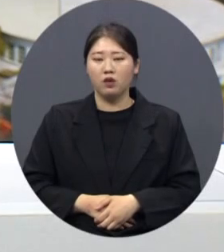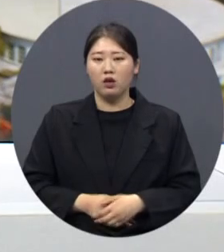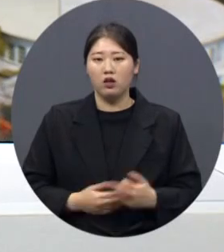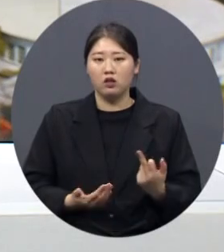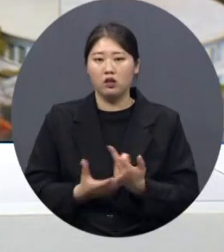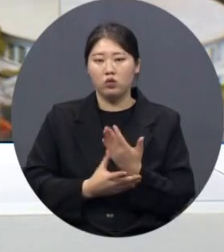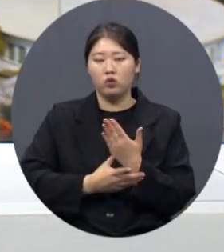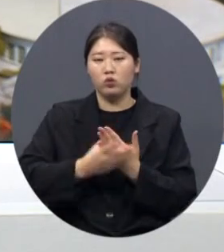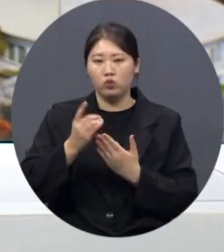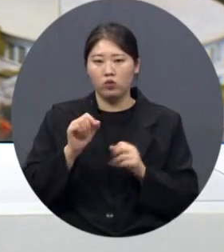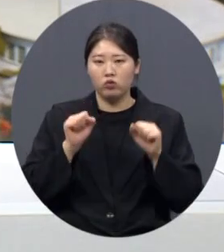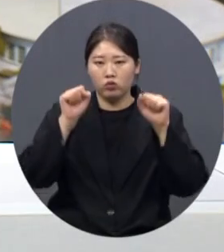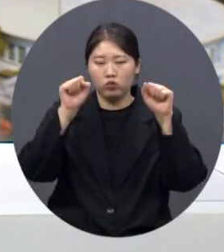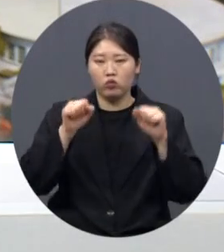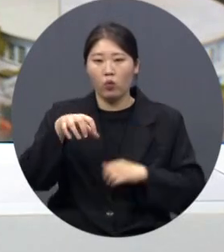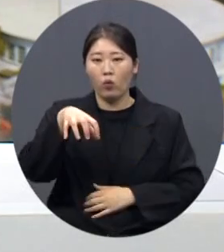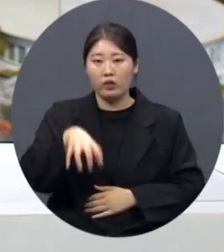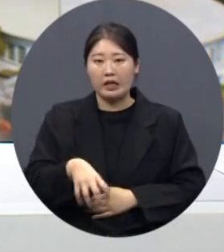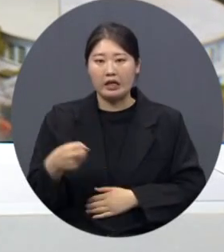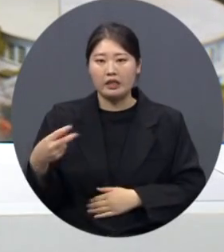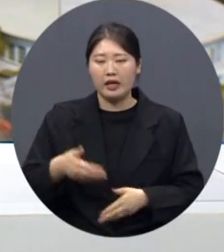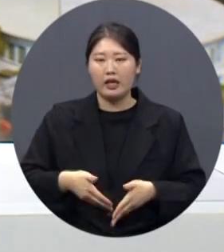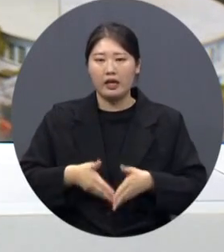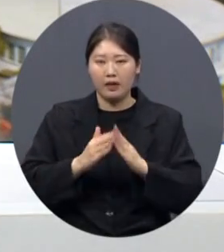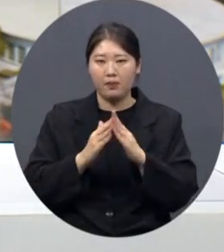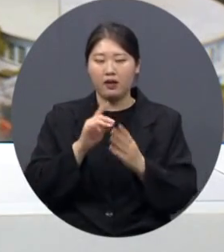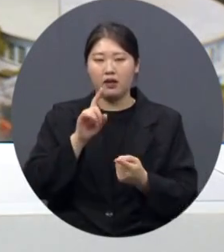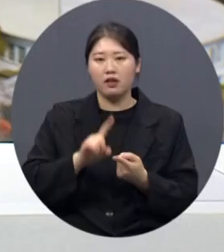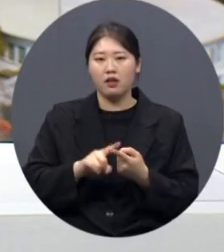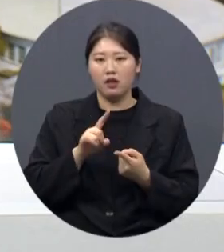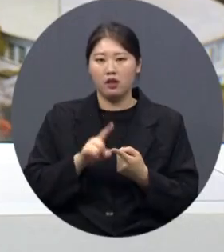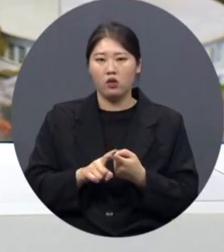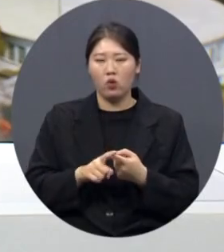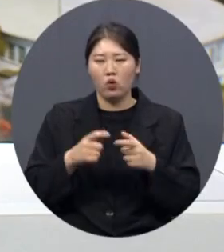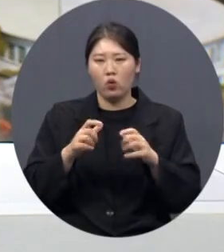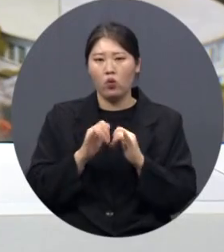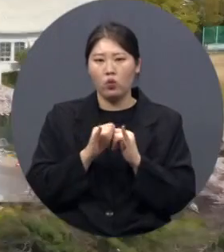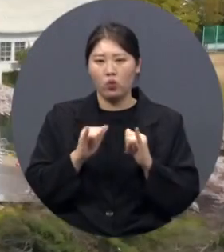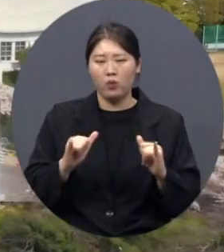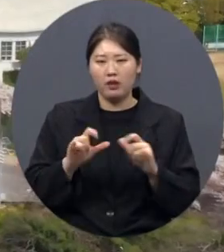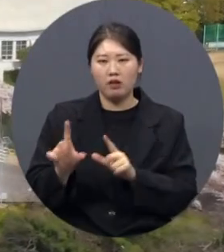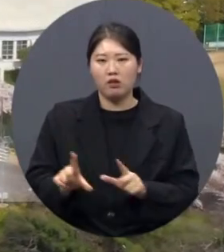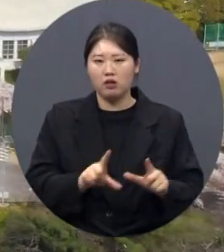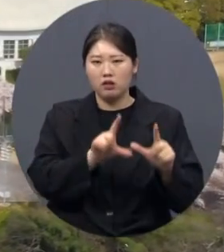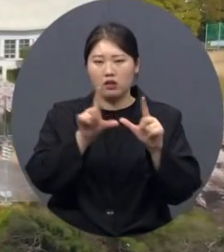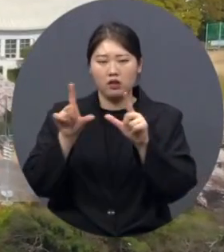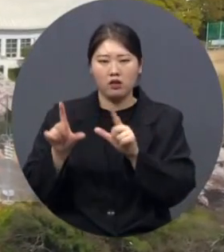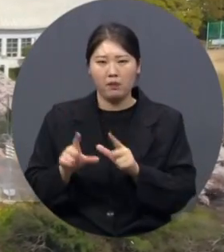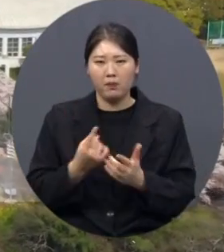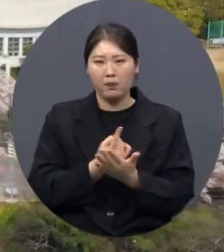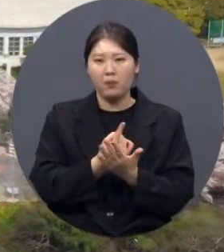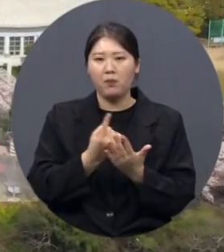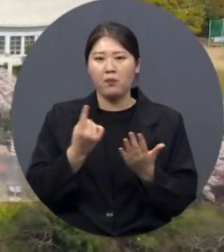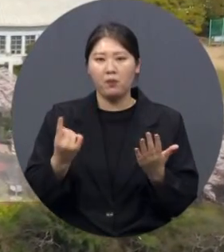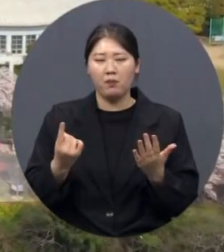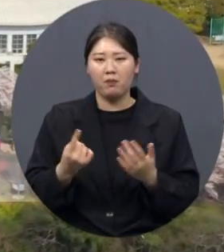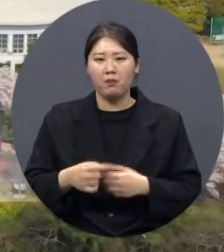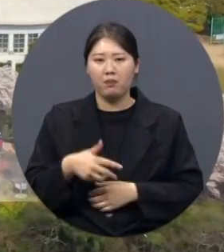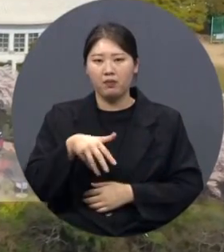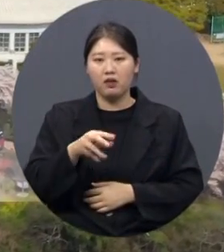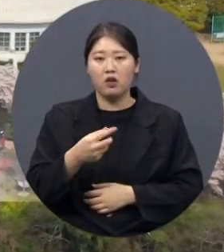제주 종합운동장 재개발 방안에 대해 제주 녹색당이 도민의 삶을 외면하는 철없는 계획이라고